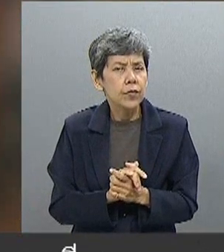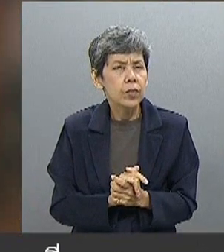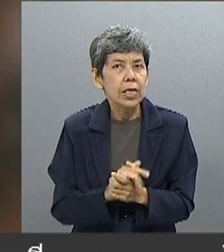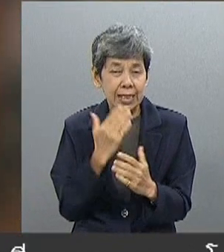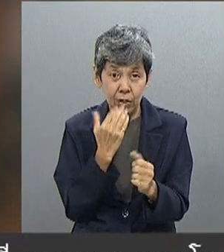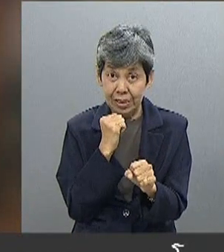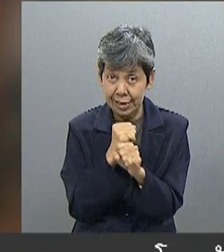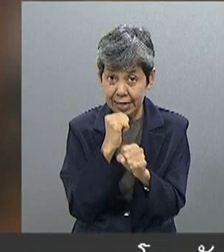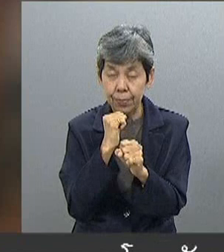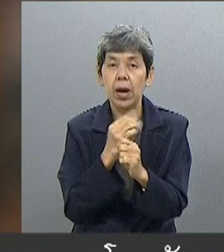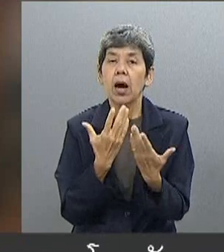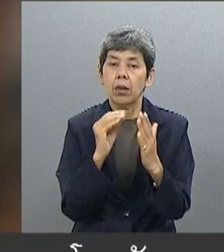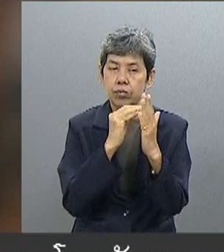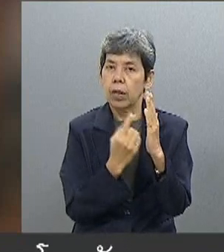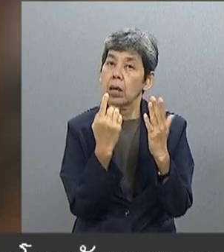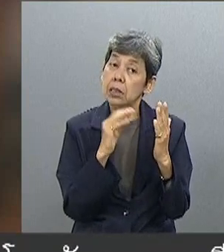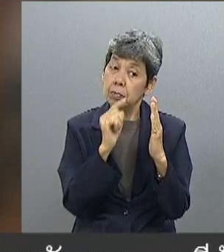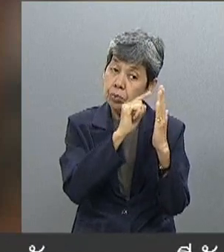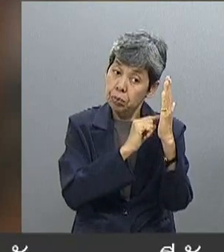การจัดสรรให้ภูมิภาคละ 1